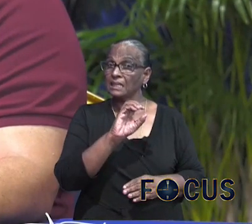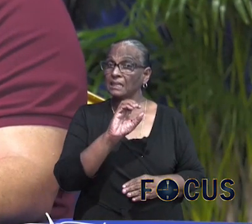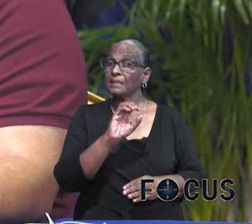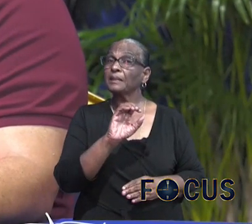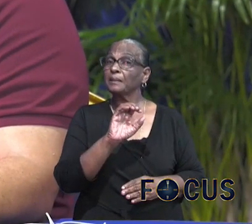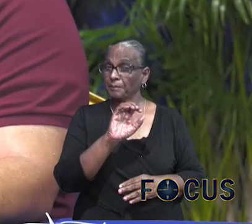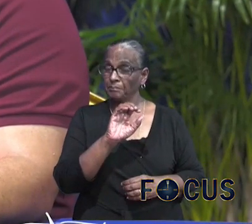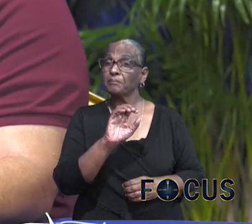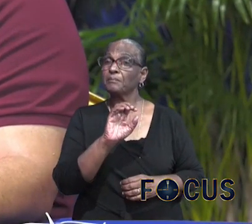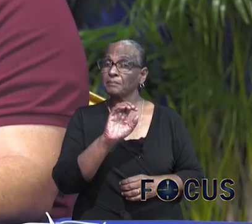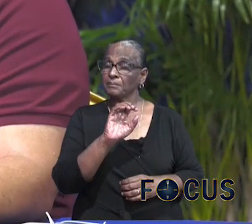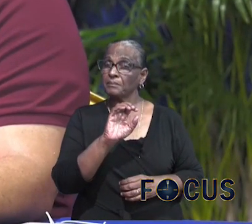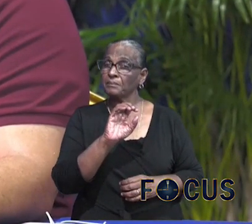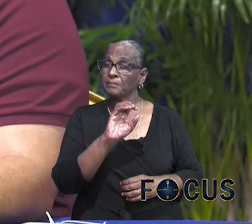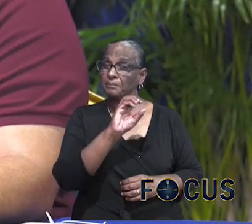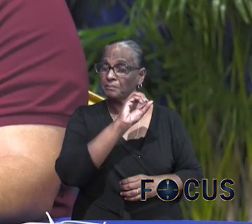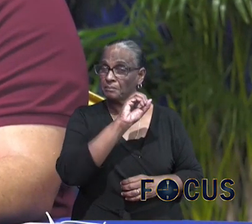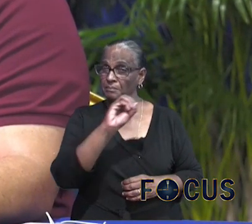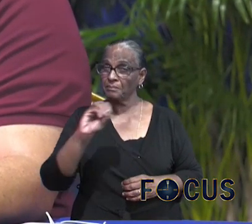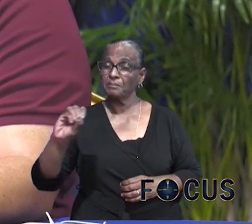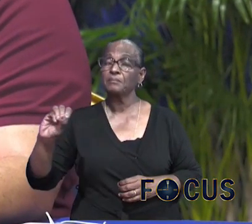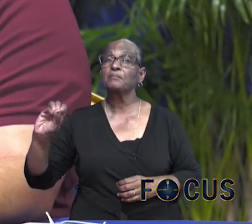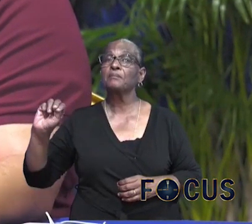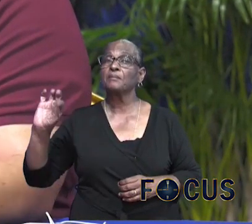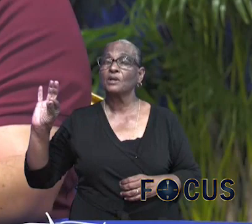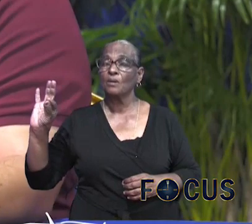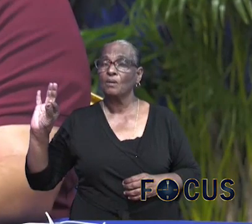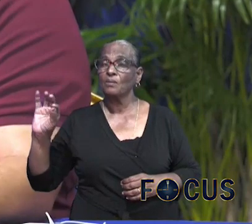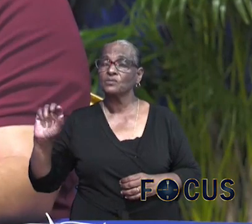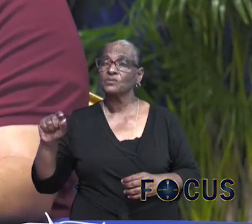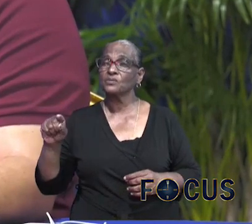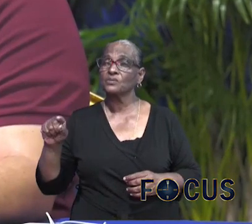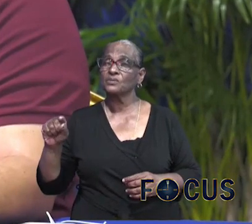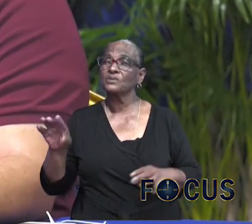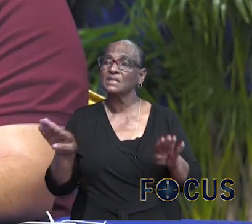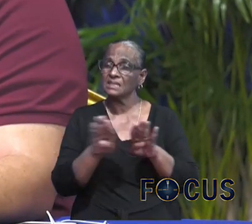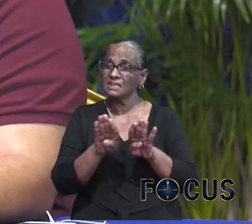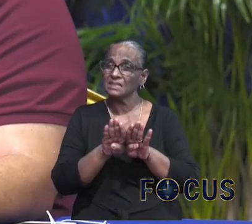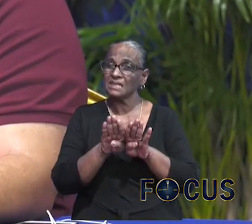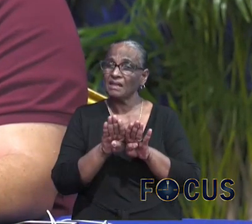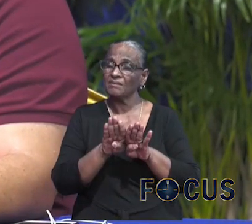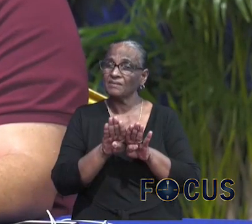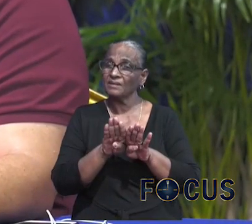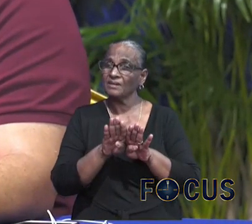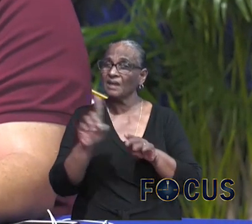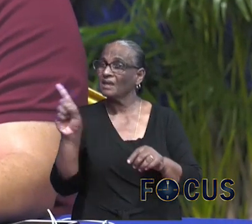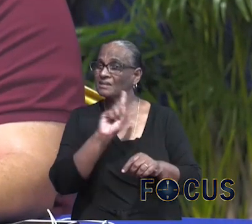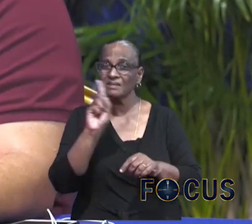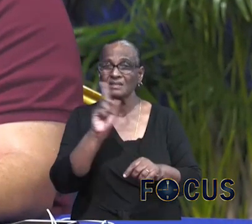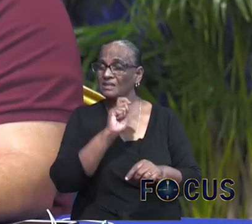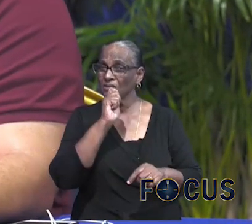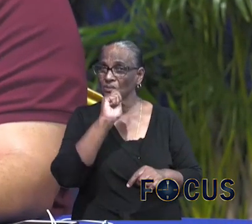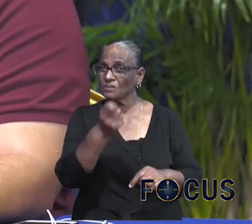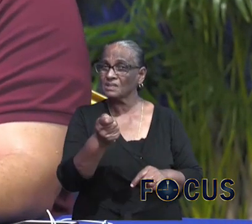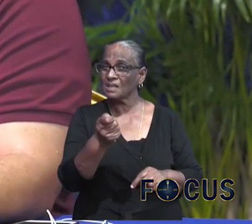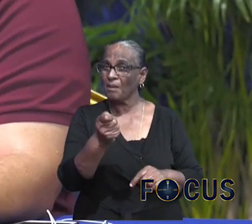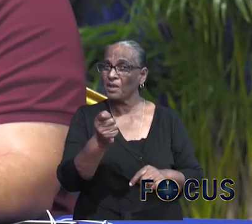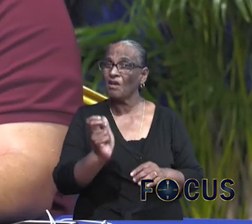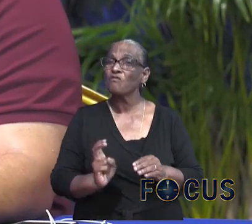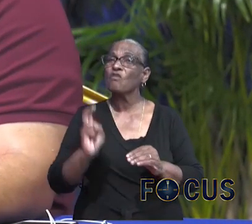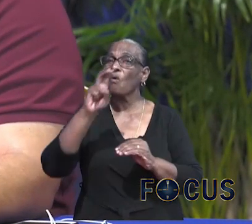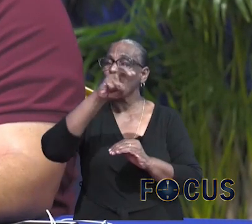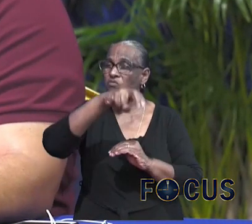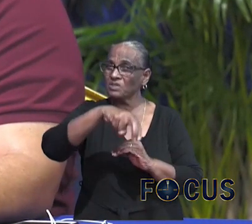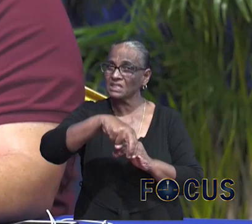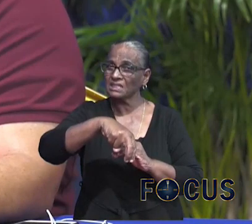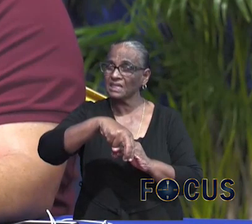de oostelijke kant, daar geldt uiteraard ook hetzelfde. Er is geen toestemming voor oversteken, et